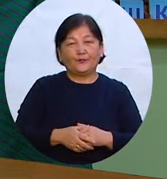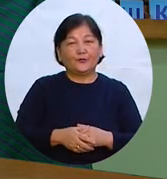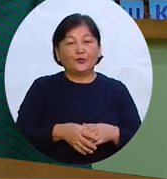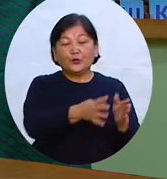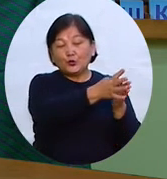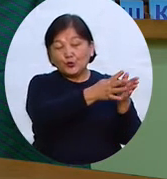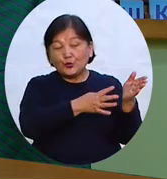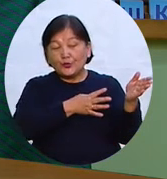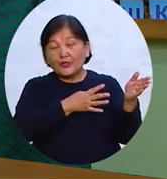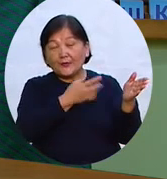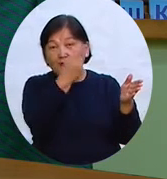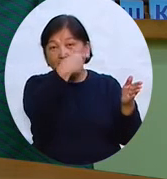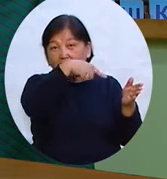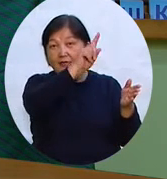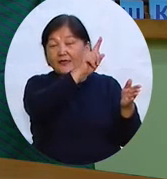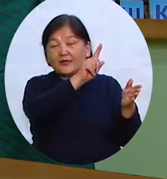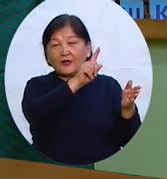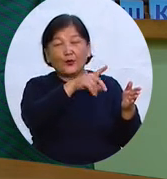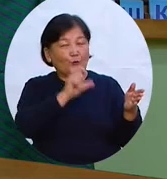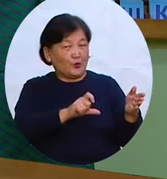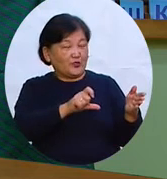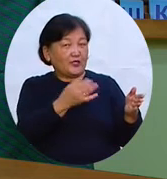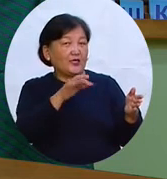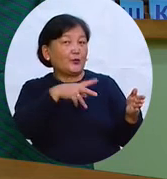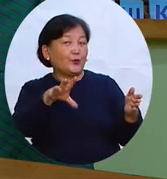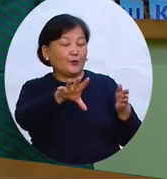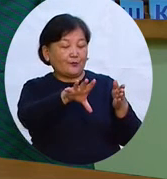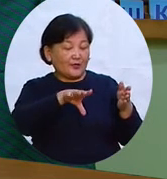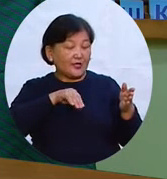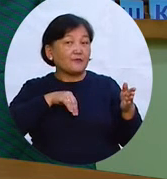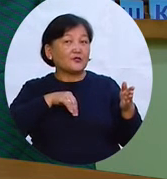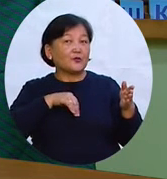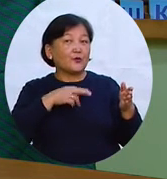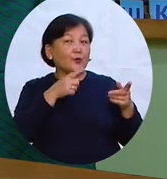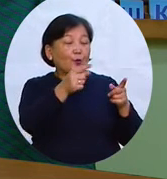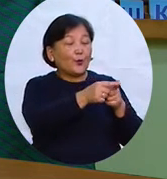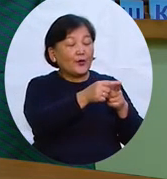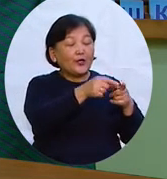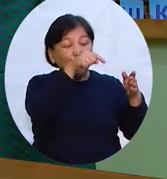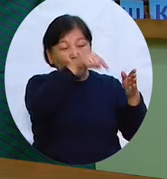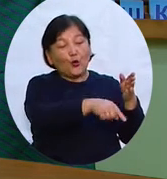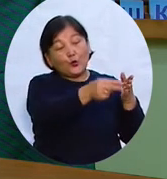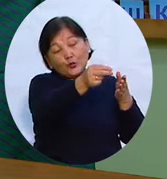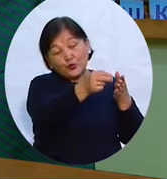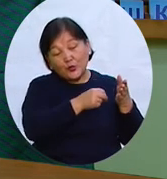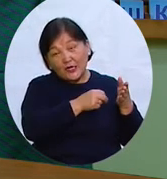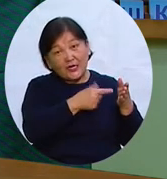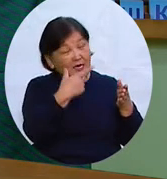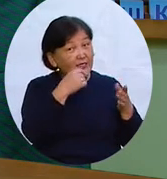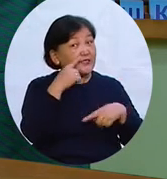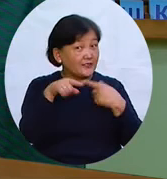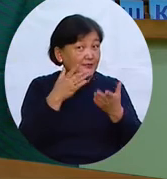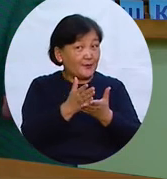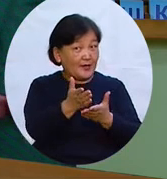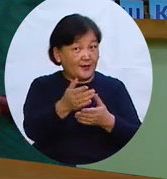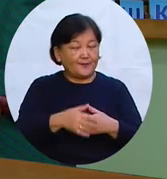шүлэгт хамгийн их мэдрэмж сэтгэл төрүүлсэн үгийн доогуур зураарэ гэд хамтдаа үгийн доогуура зурсан байгаа.